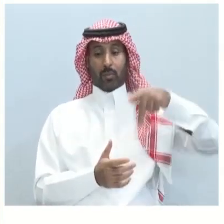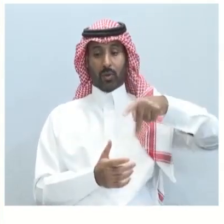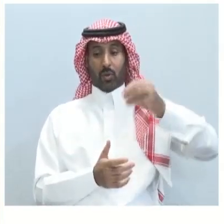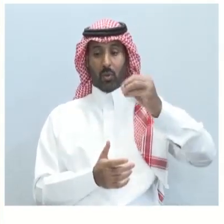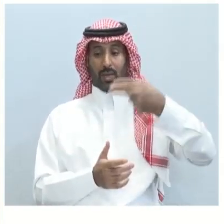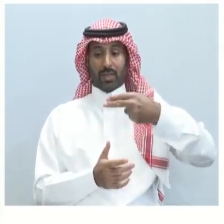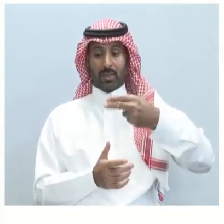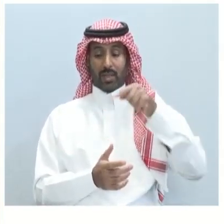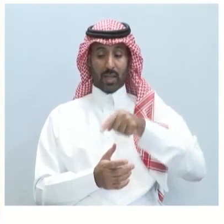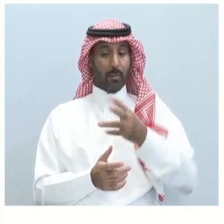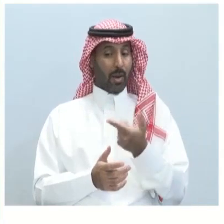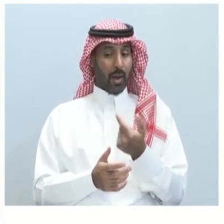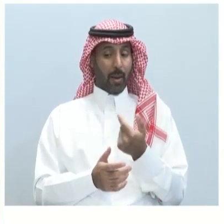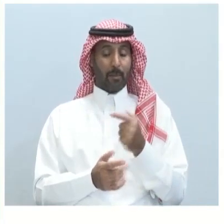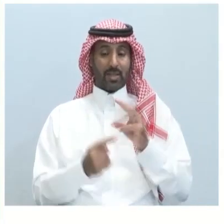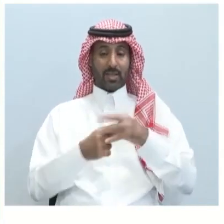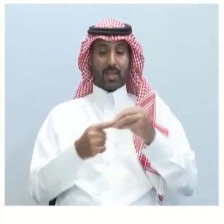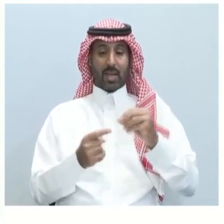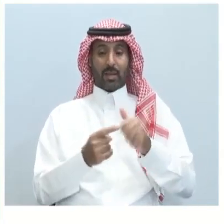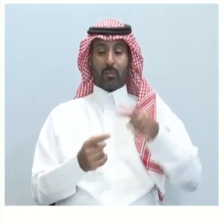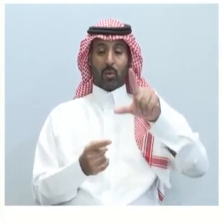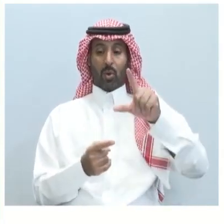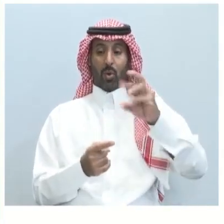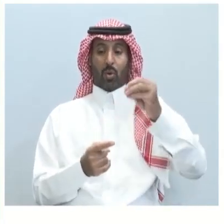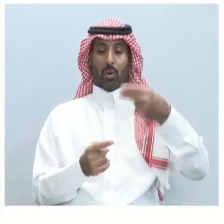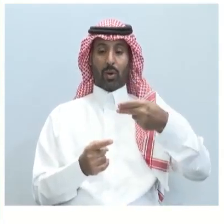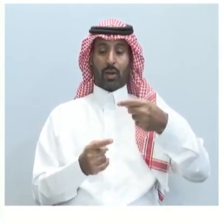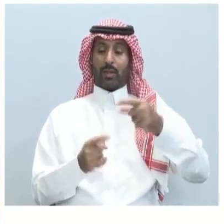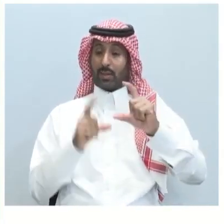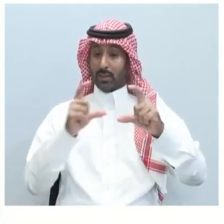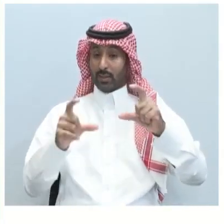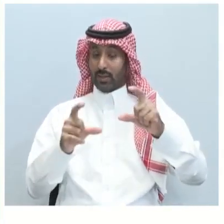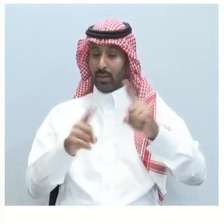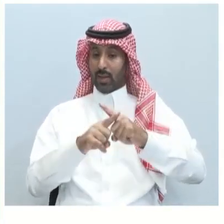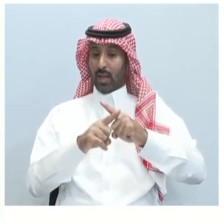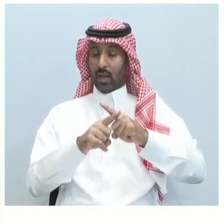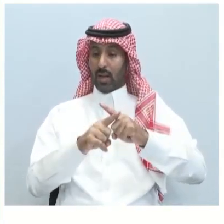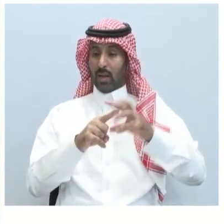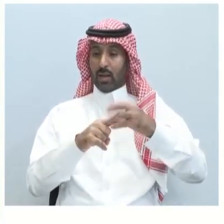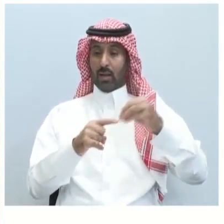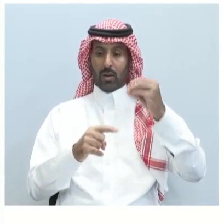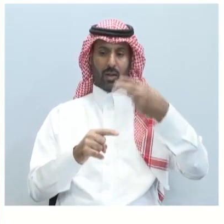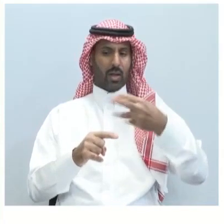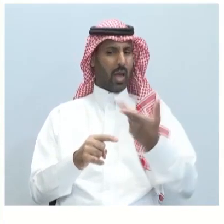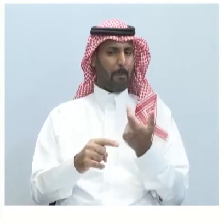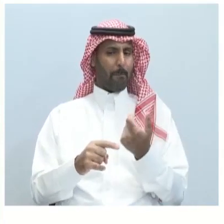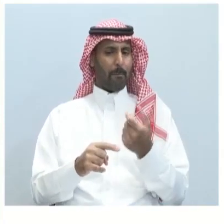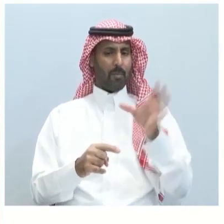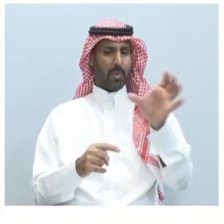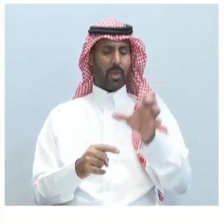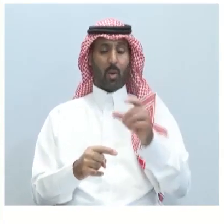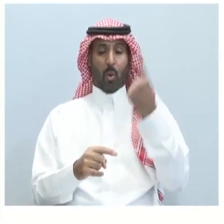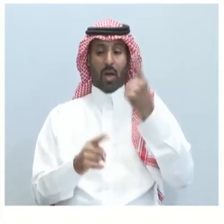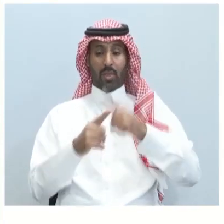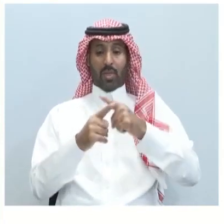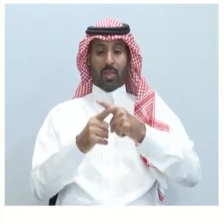للقيمه اللي موجوده عندي اللي هو سالب بلوك تركيز ايون الهيدروكسيد تركيز ايون الهيدروكسيد كم تركيز ايضا الهيدروكسيد عندي هنا